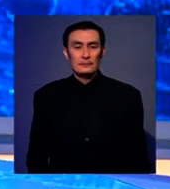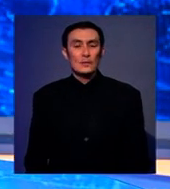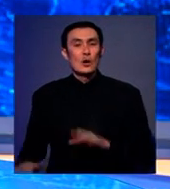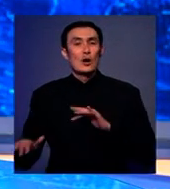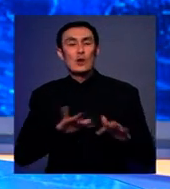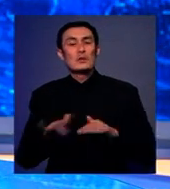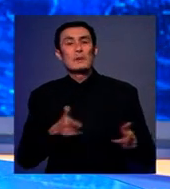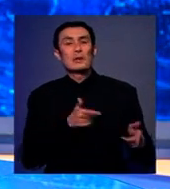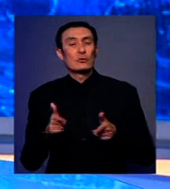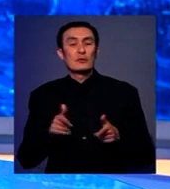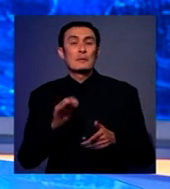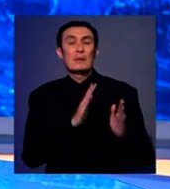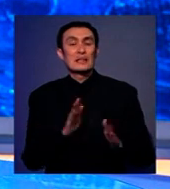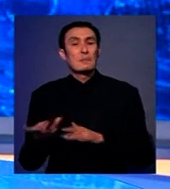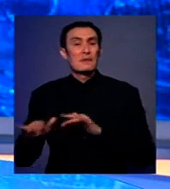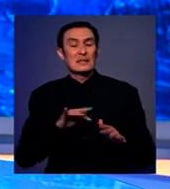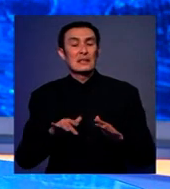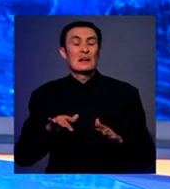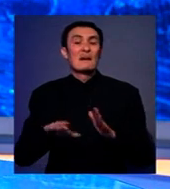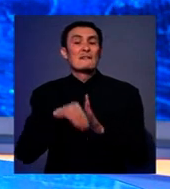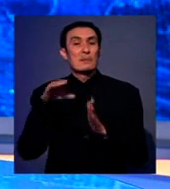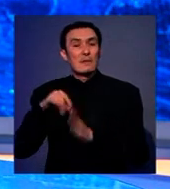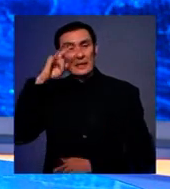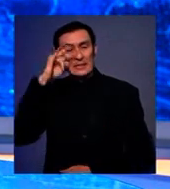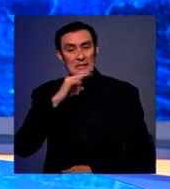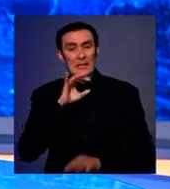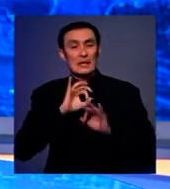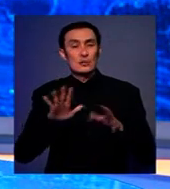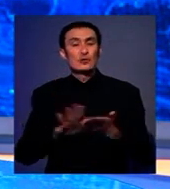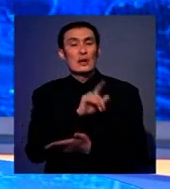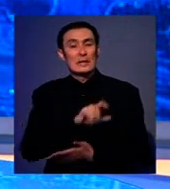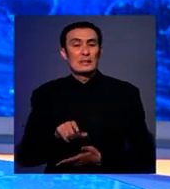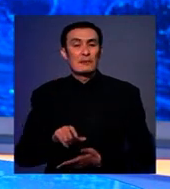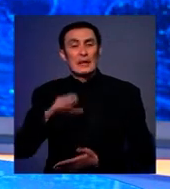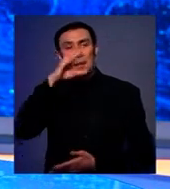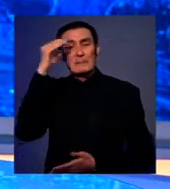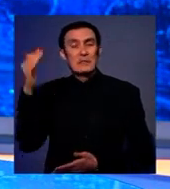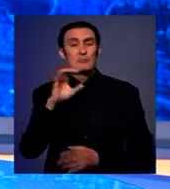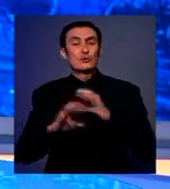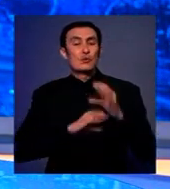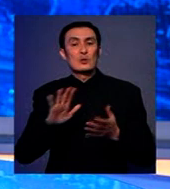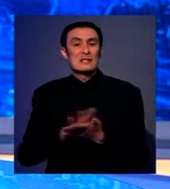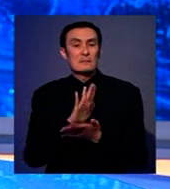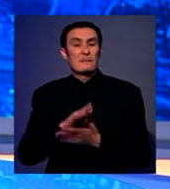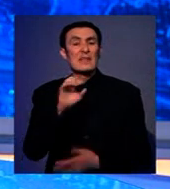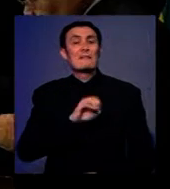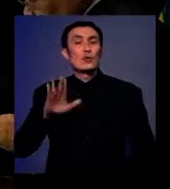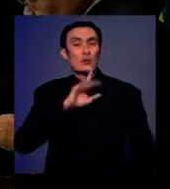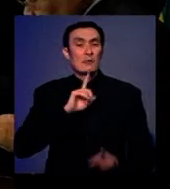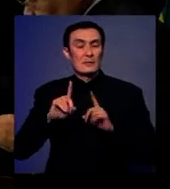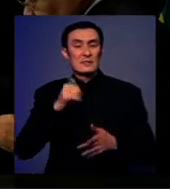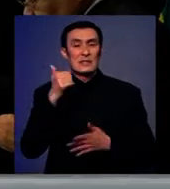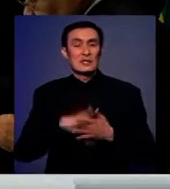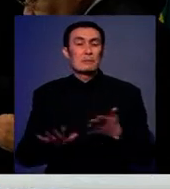О ходе подготовки и порядке проведения президентских выборов в Казахстане рассказали журналистам бельгийских и международных СМИ в Брюсселе. На брифинге в